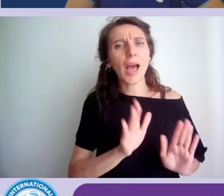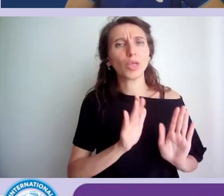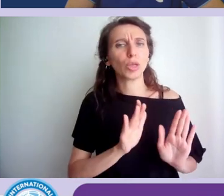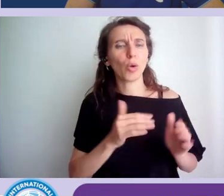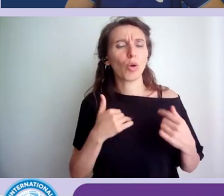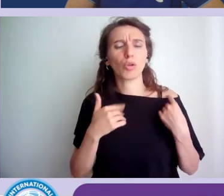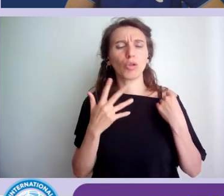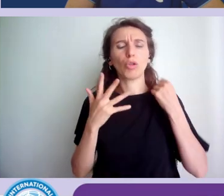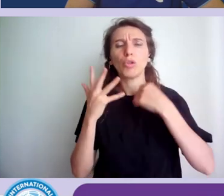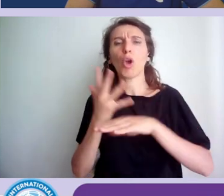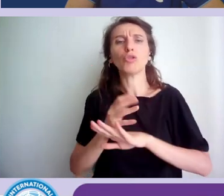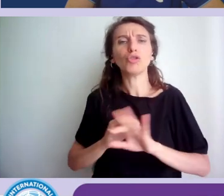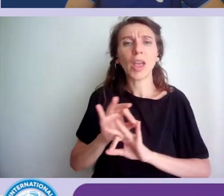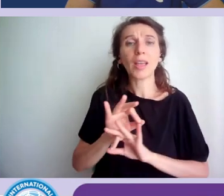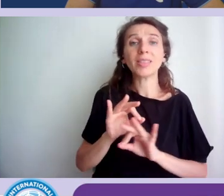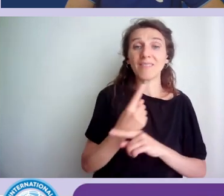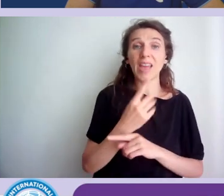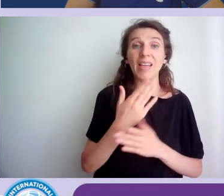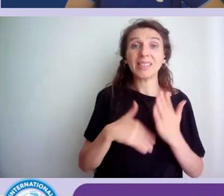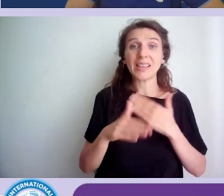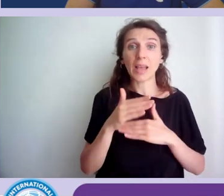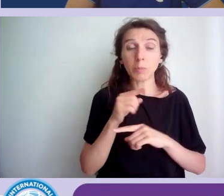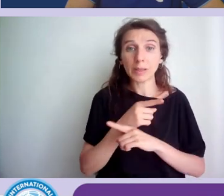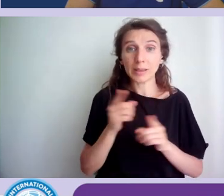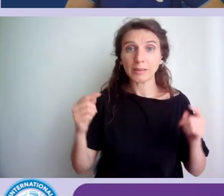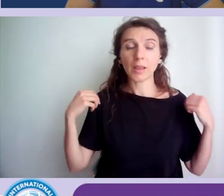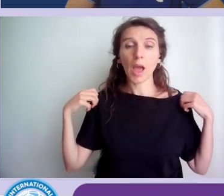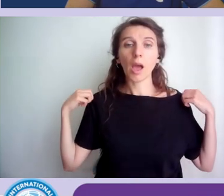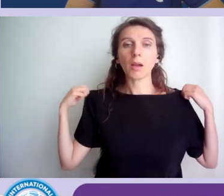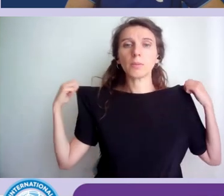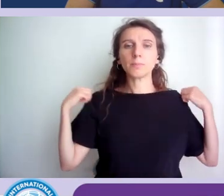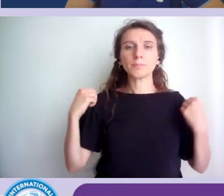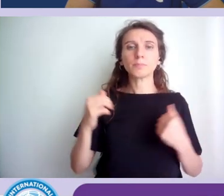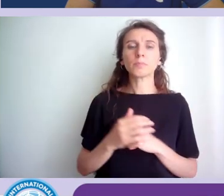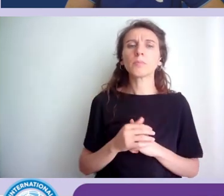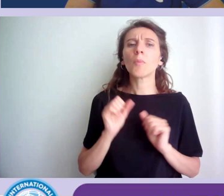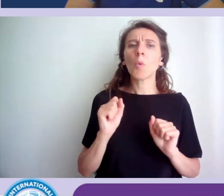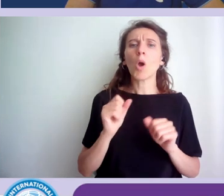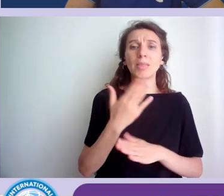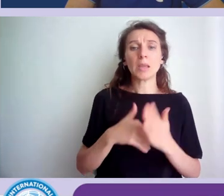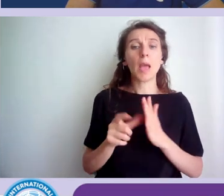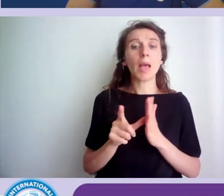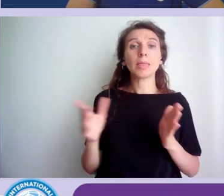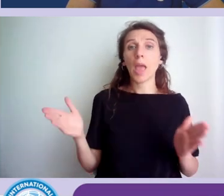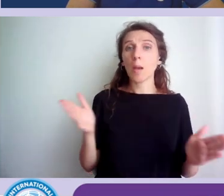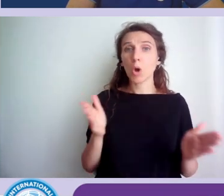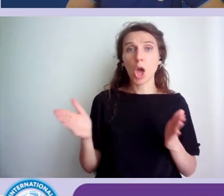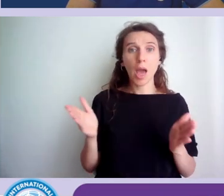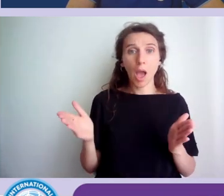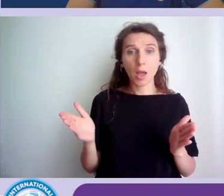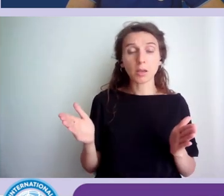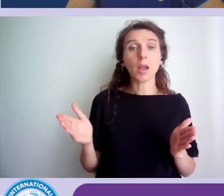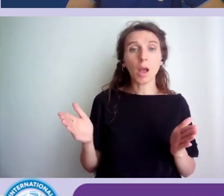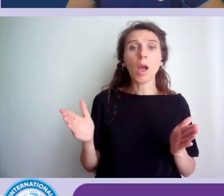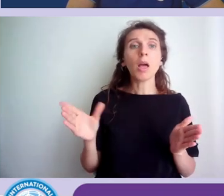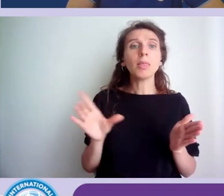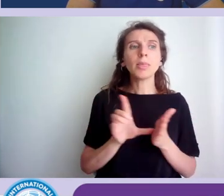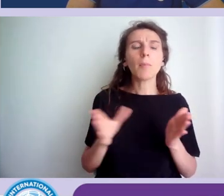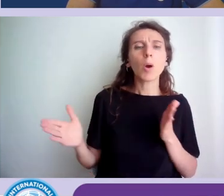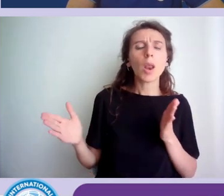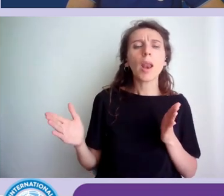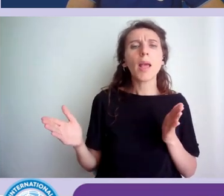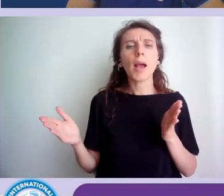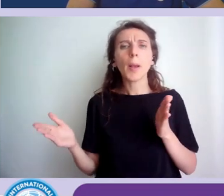No la disabilità è un una qualcosa che può essere anche temporanea può essere uno stato anche